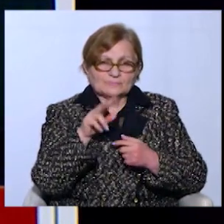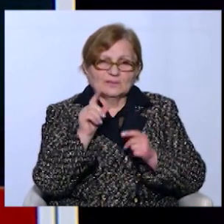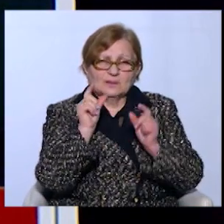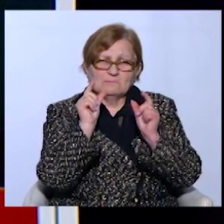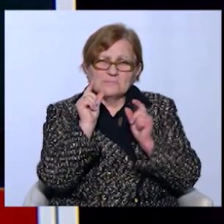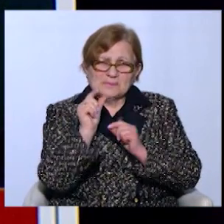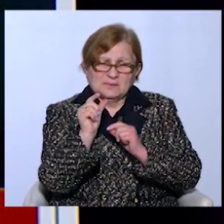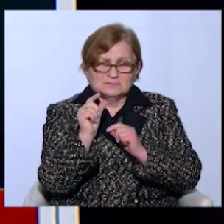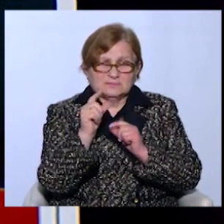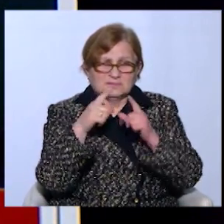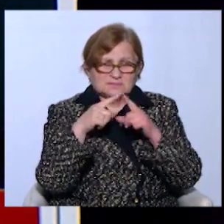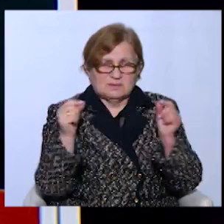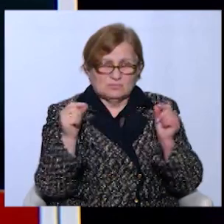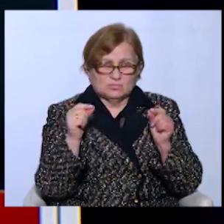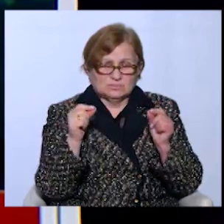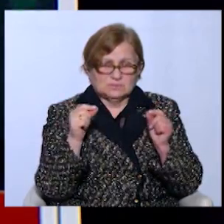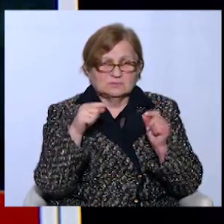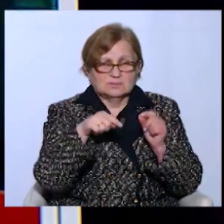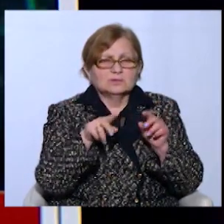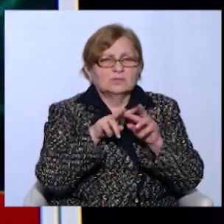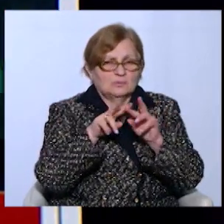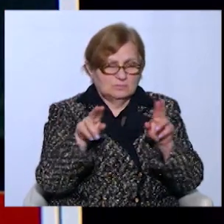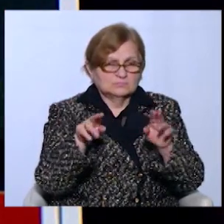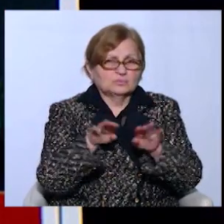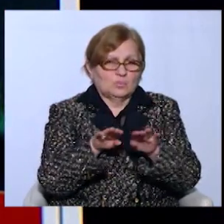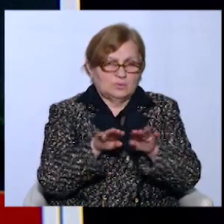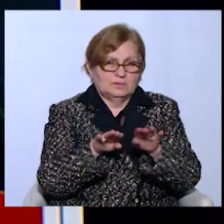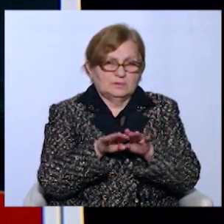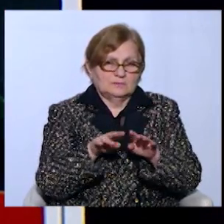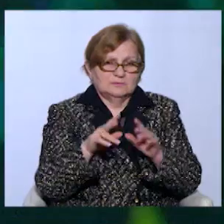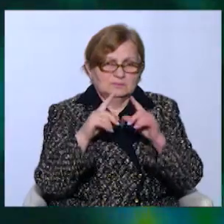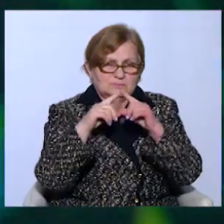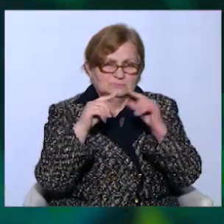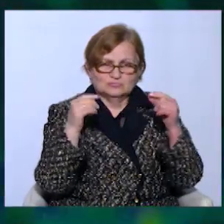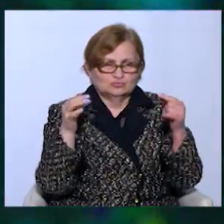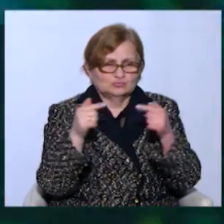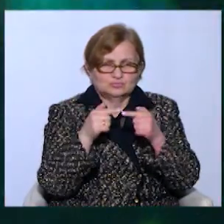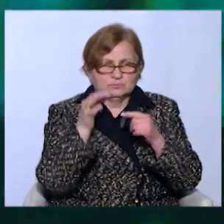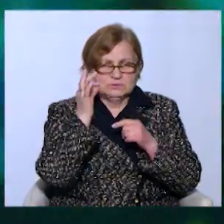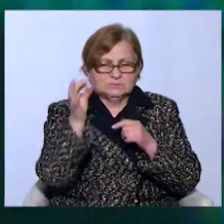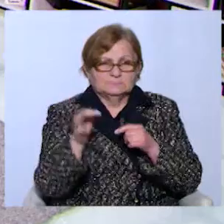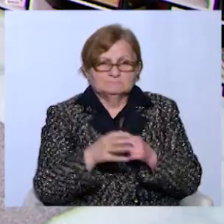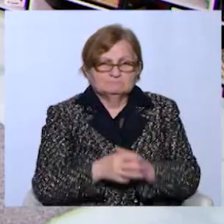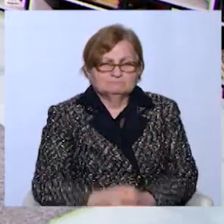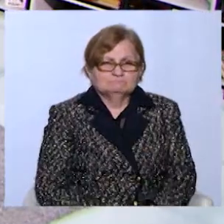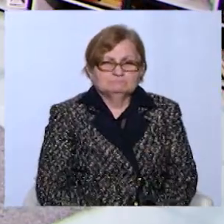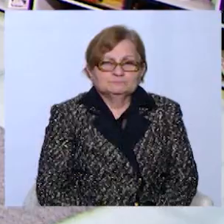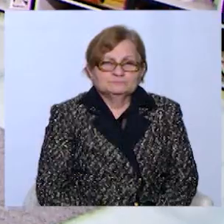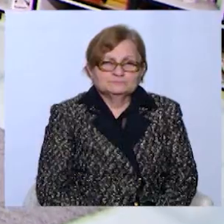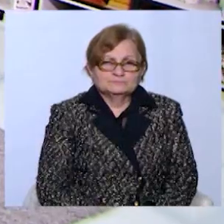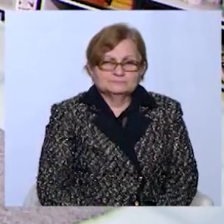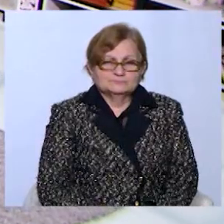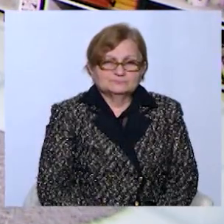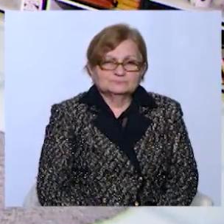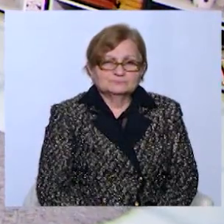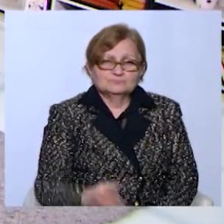პატარა სამკუთხედი, ისინიც ერთმანეთის ტოლია. აი ნახეთ, ესენიც ერთმანეთის ტოლია